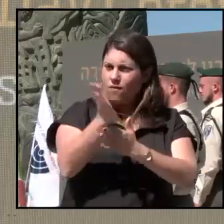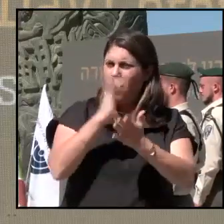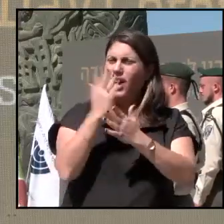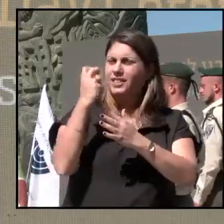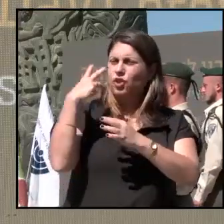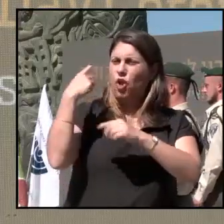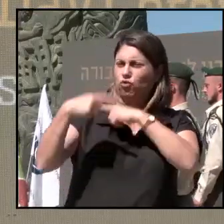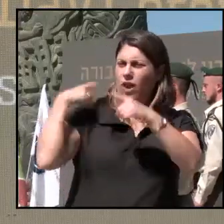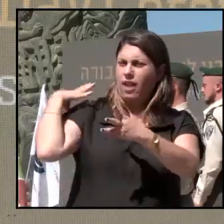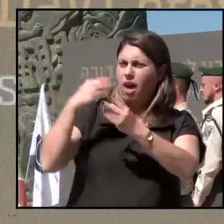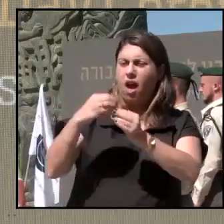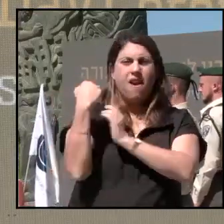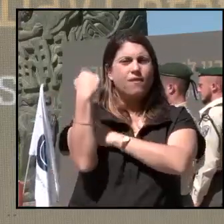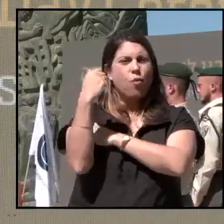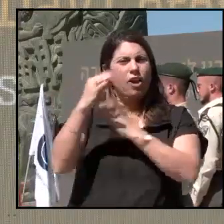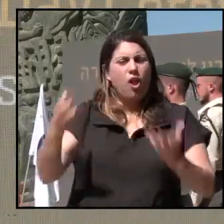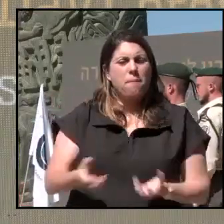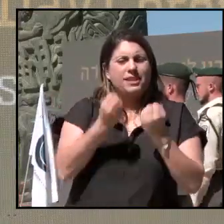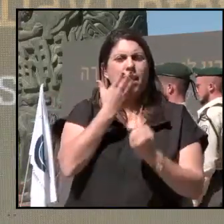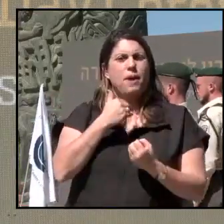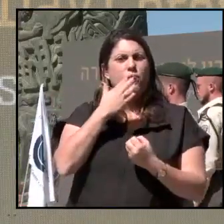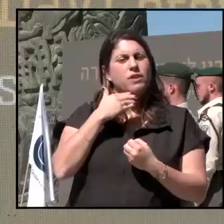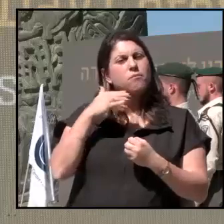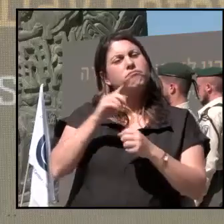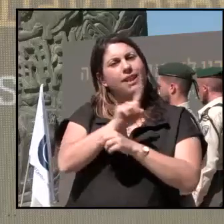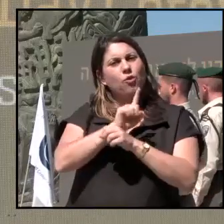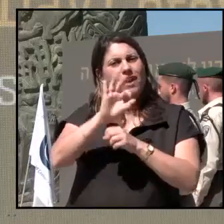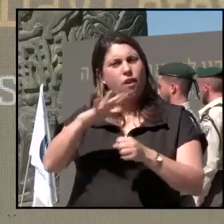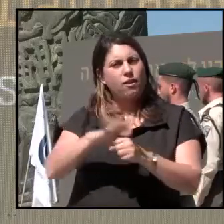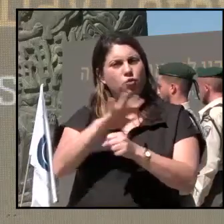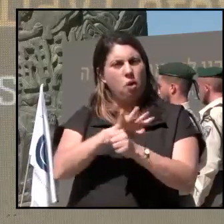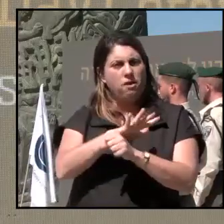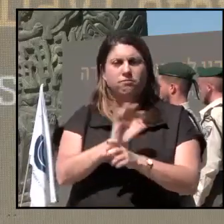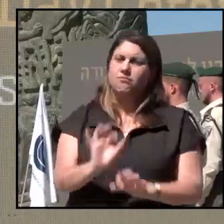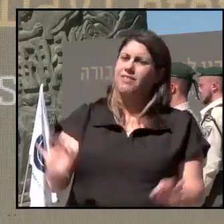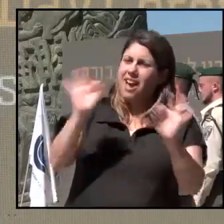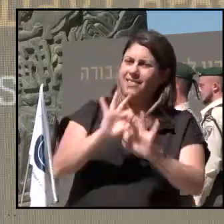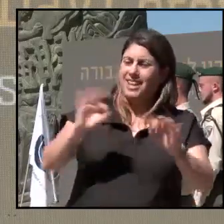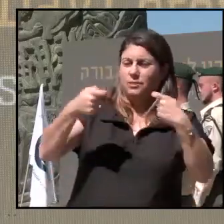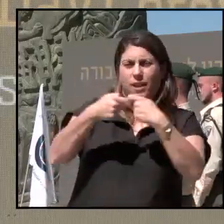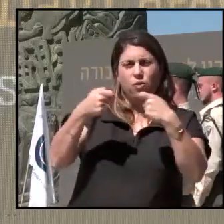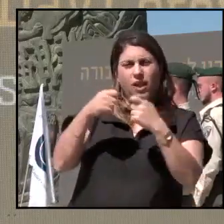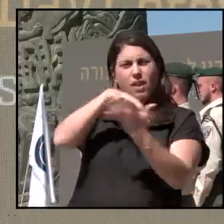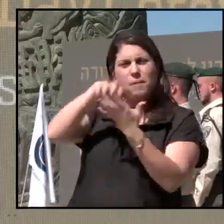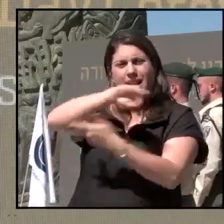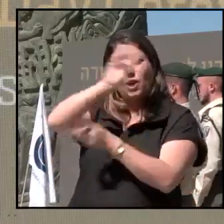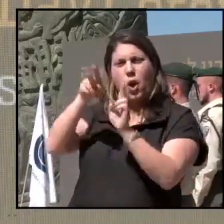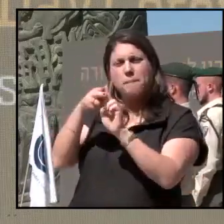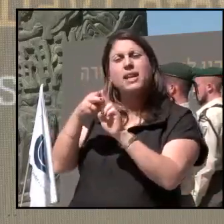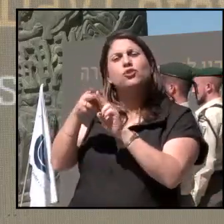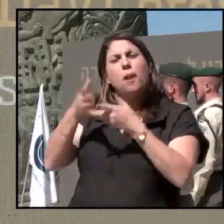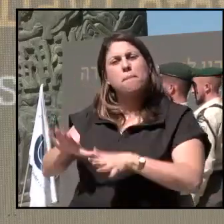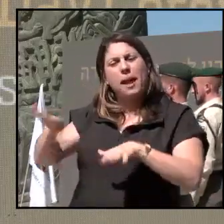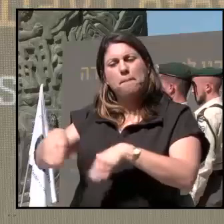שנה, את גבורתם של המצילים היהודים במהלך השואה. הטקס, המשותף למרכז העולמי של בני ברית